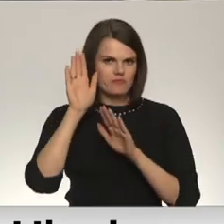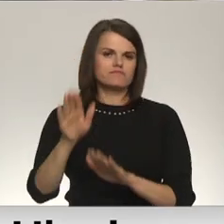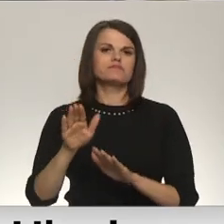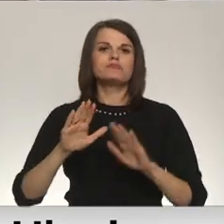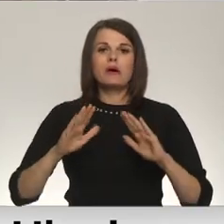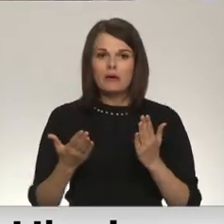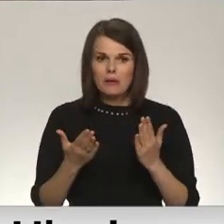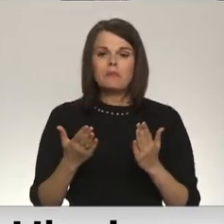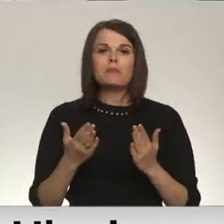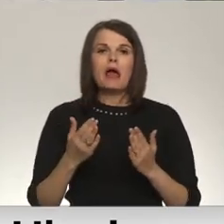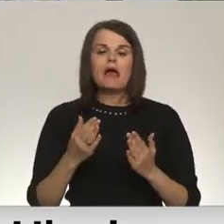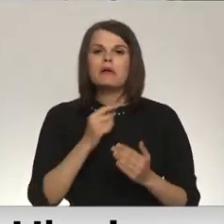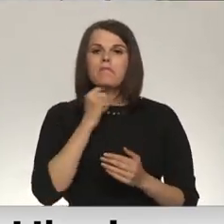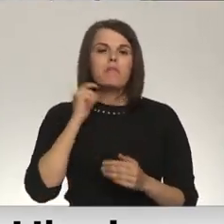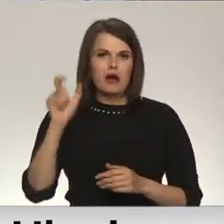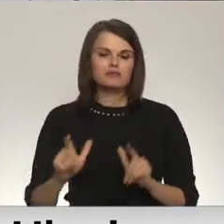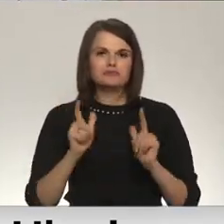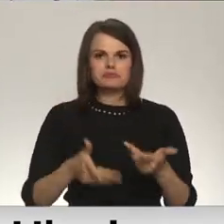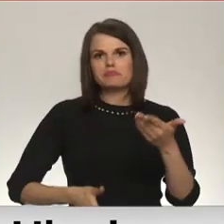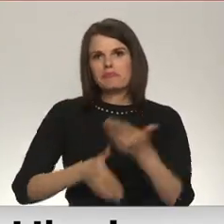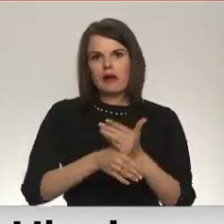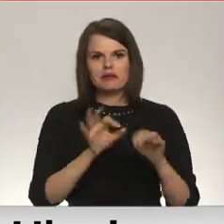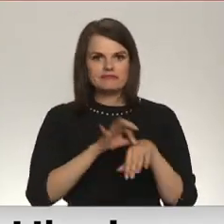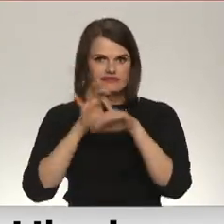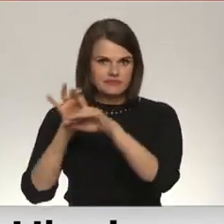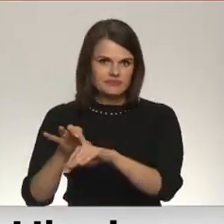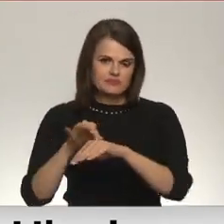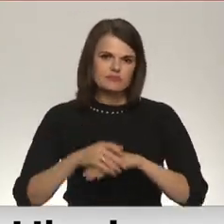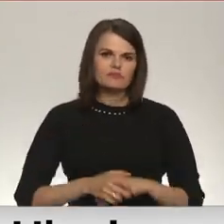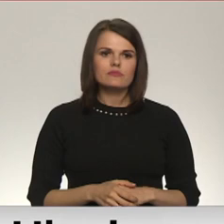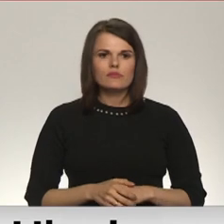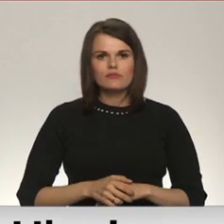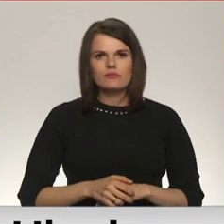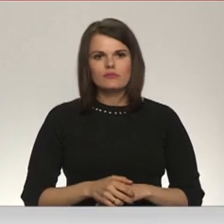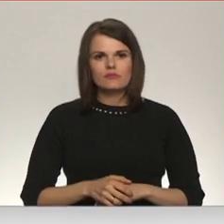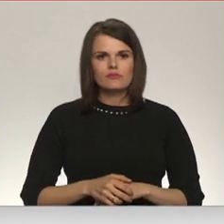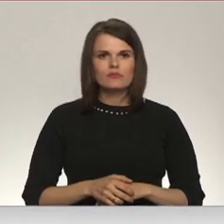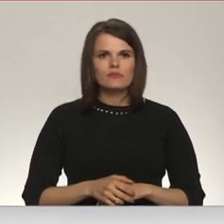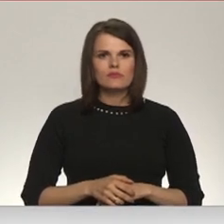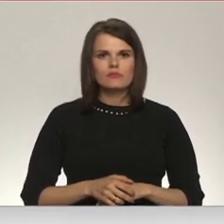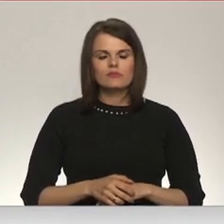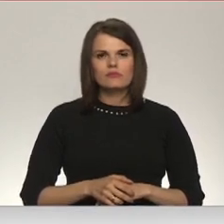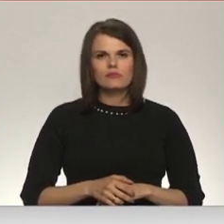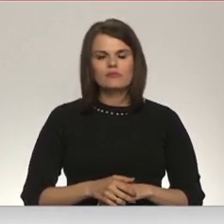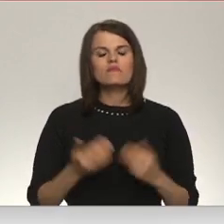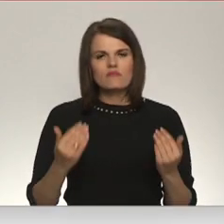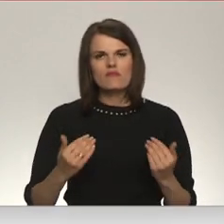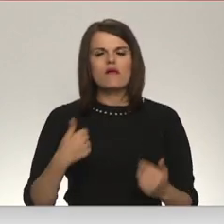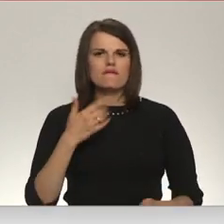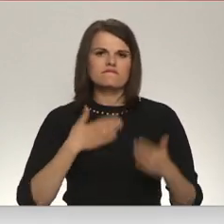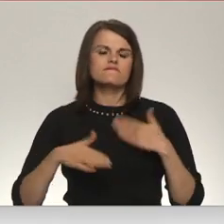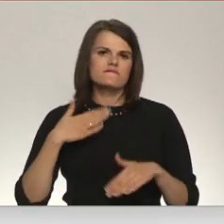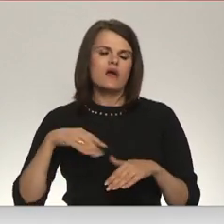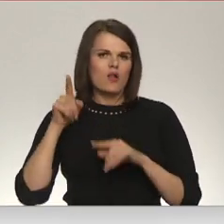bet Mārtiņš piekrits palīdzēt Igoram tur nokļūt. Nu, es šeit skaču ostāts, все-таки тяжёлая там ситуация. Tagad vēlos